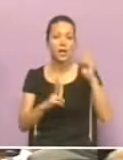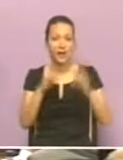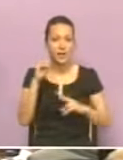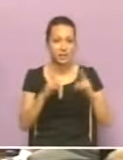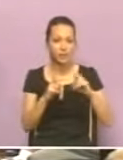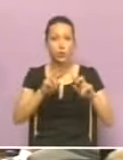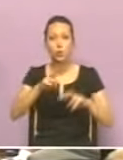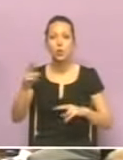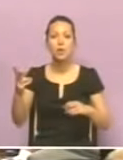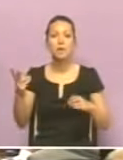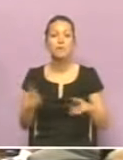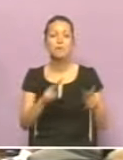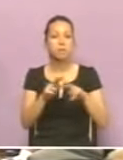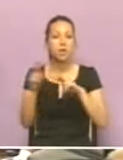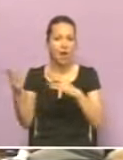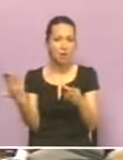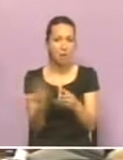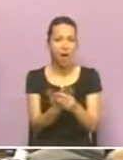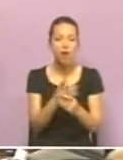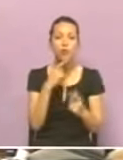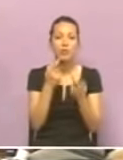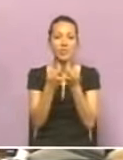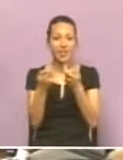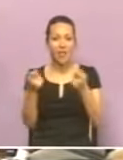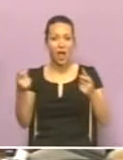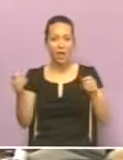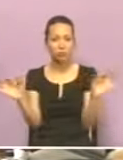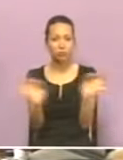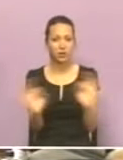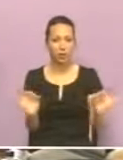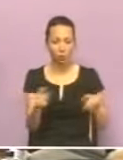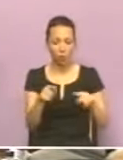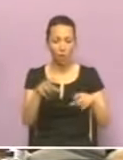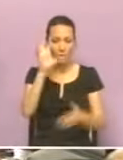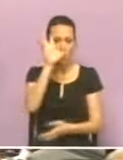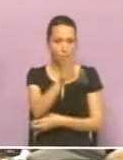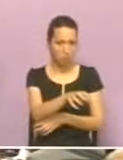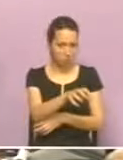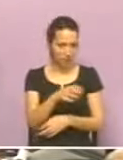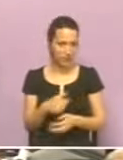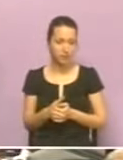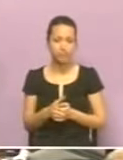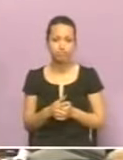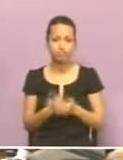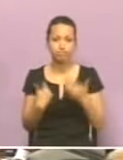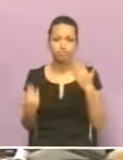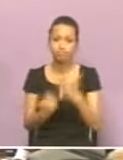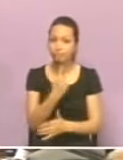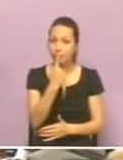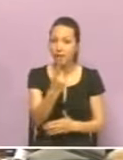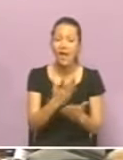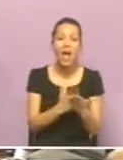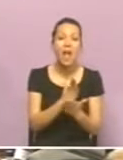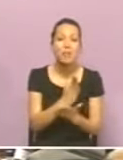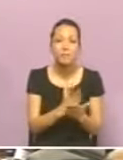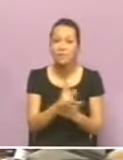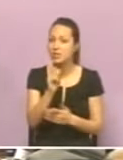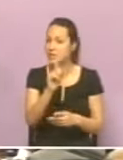pravnim aktima koji će detaljnije regulisati ovu oblast. Opet ću ponoviti da administracija se